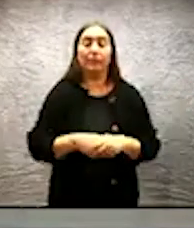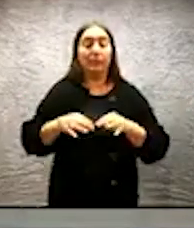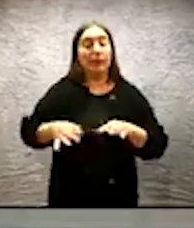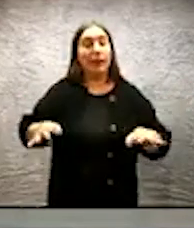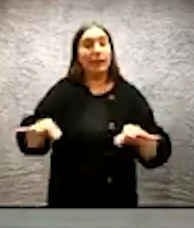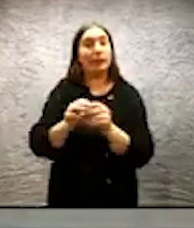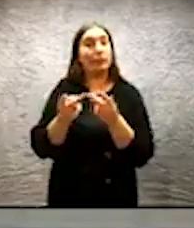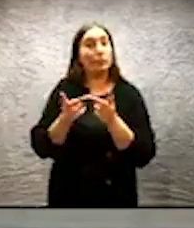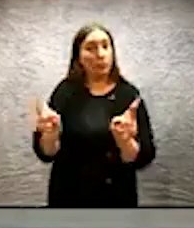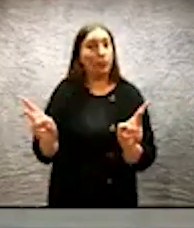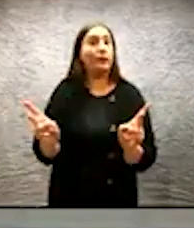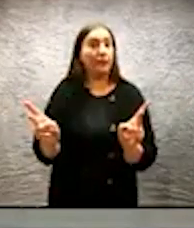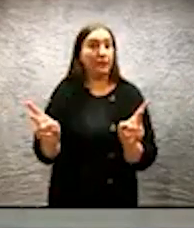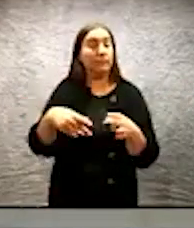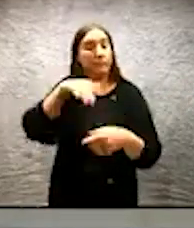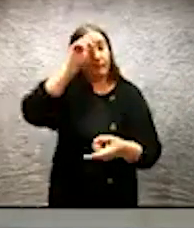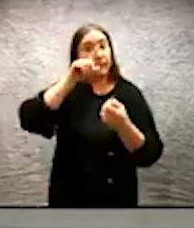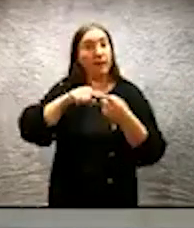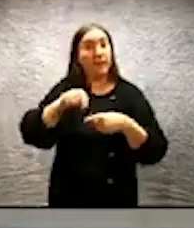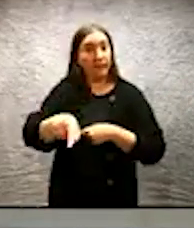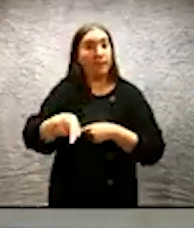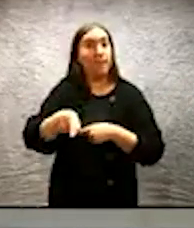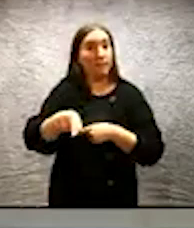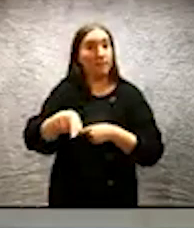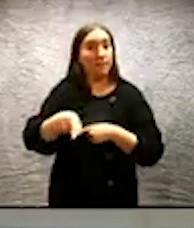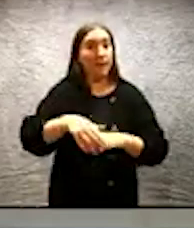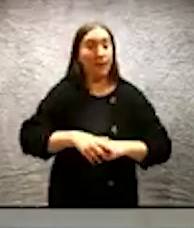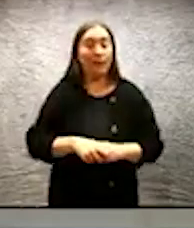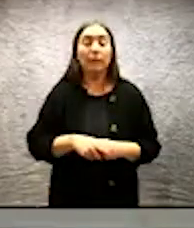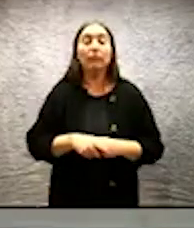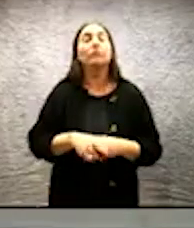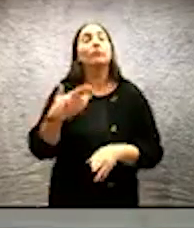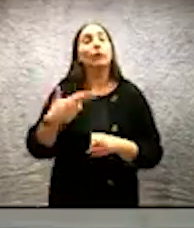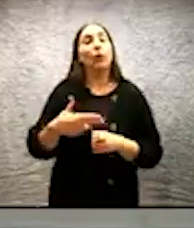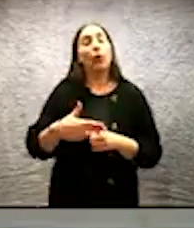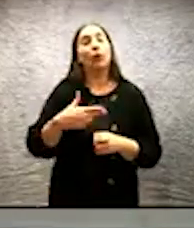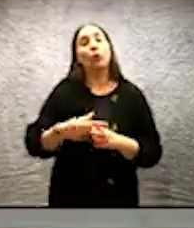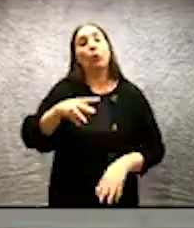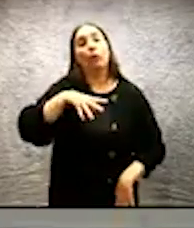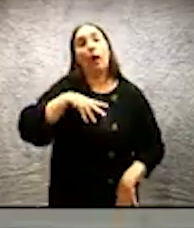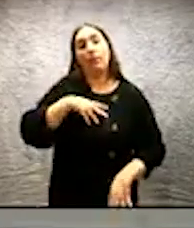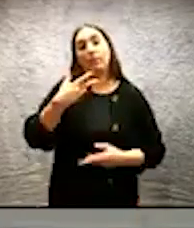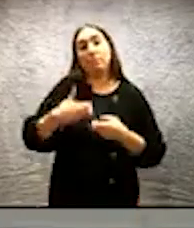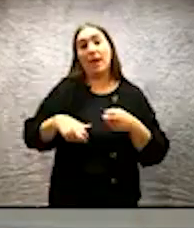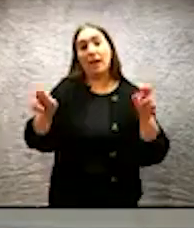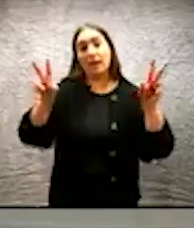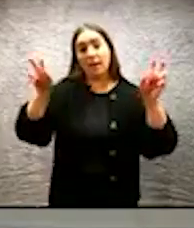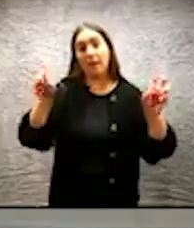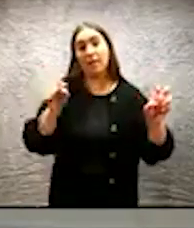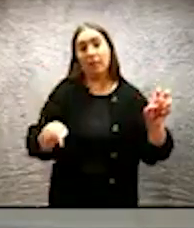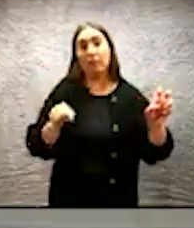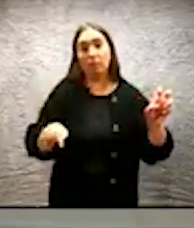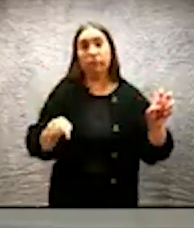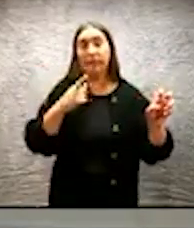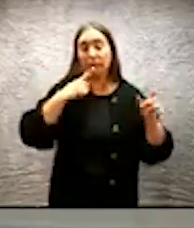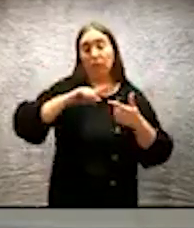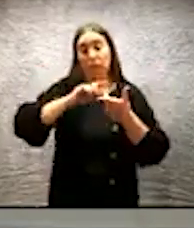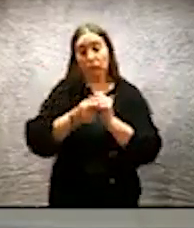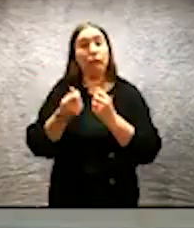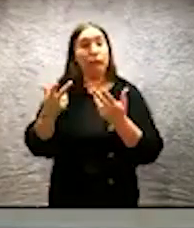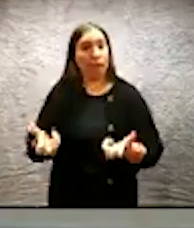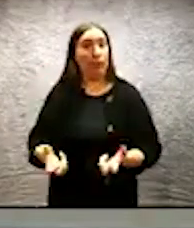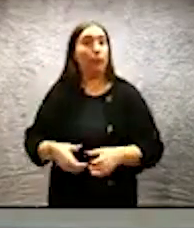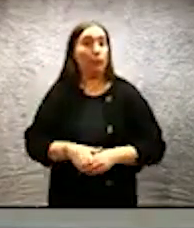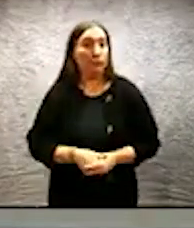validation de la concertation publique sur la dénomination de l'avenue de l'Abbé Pierre. Ce point témoigne de notre volonté de répondre